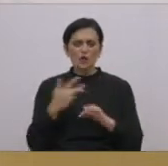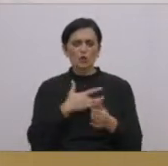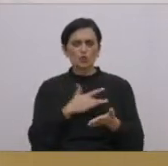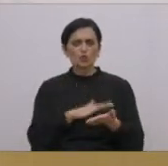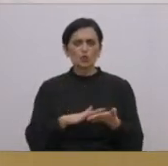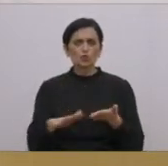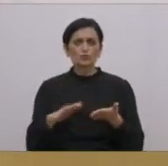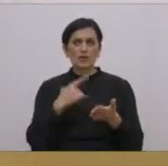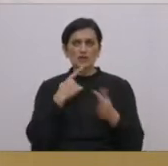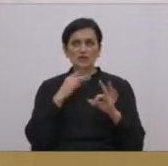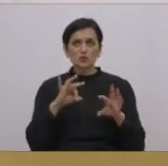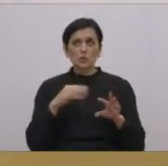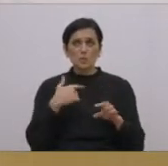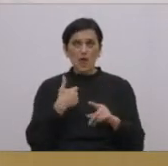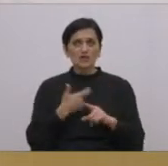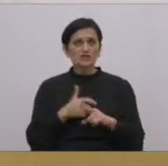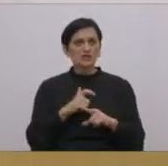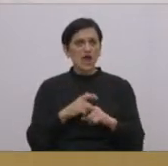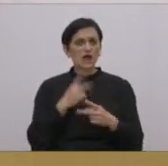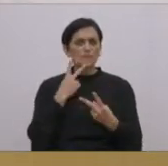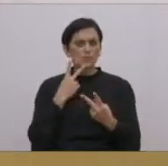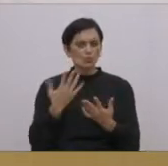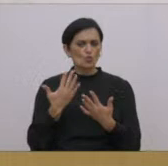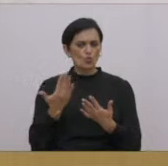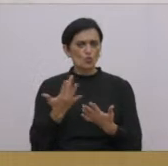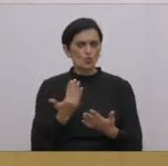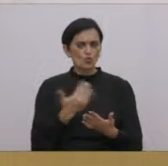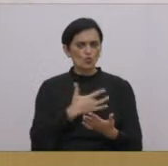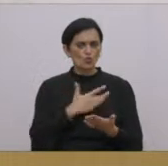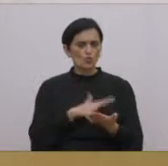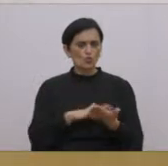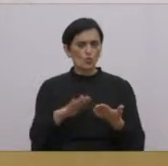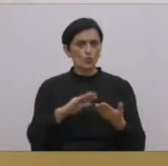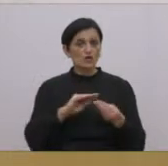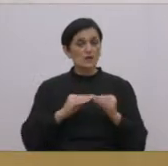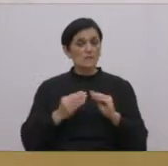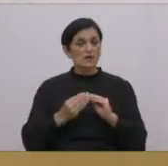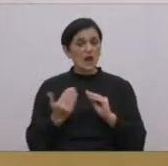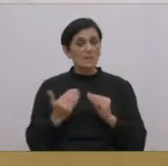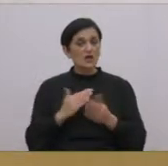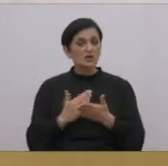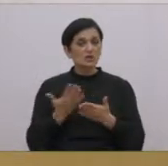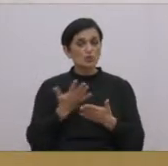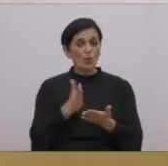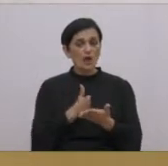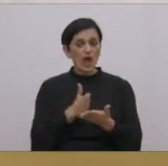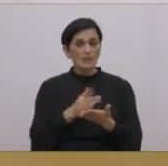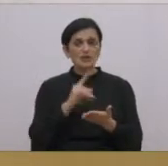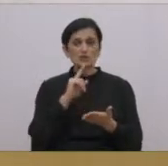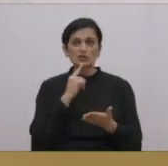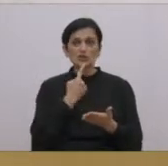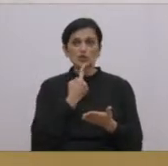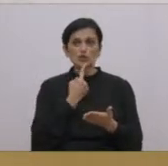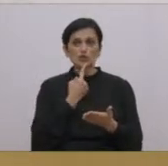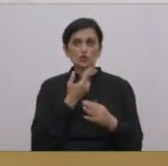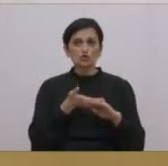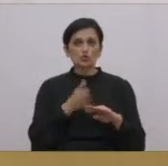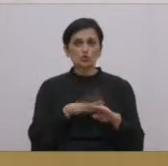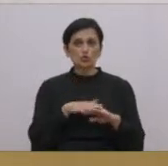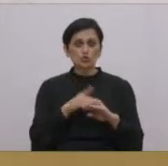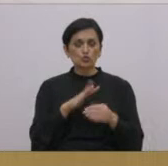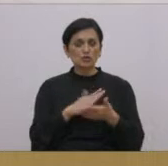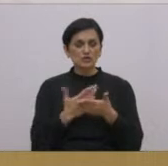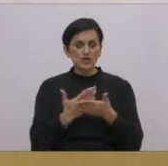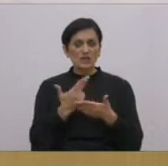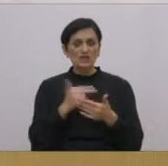i s-au obrit, da, mi zalem menișnea, ești gutrupeloba, im gamoțo obis națel și rat, m-am dat romeli sarsebo, surtul ebis națelșii,